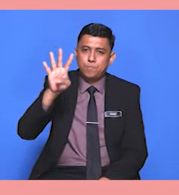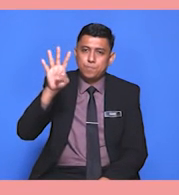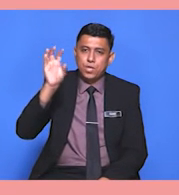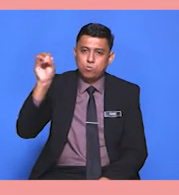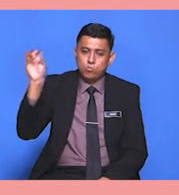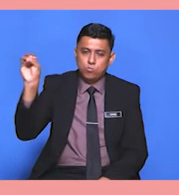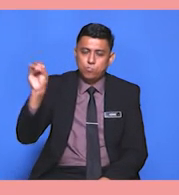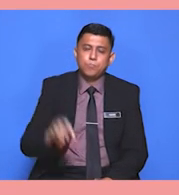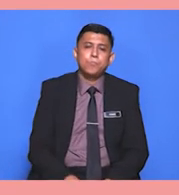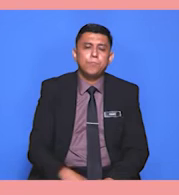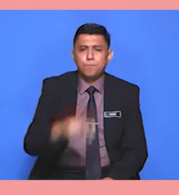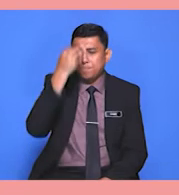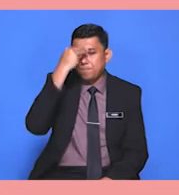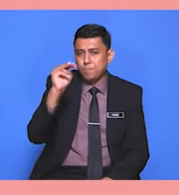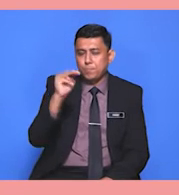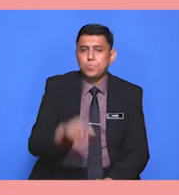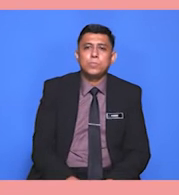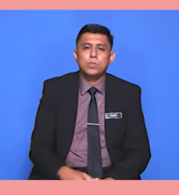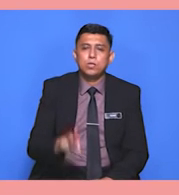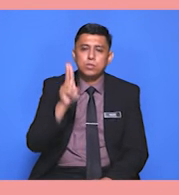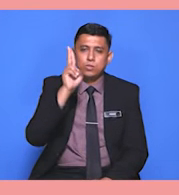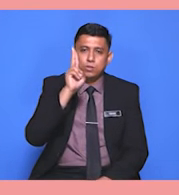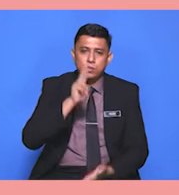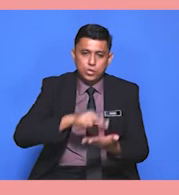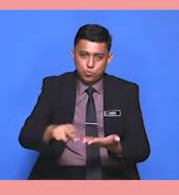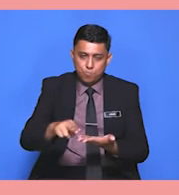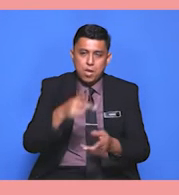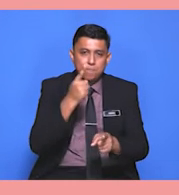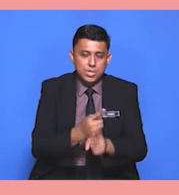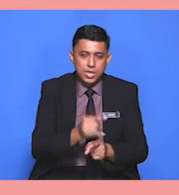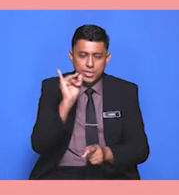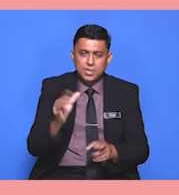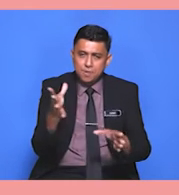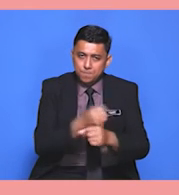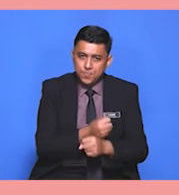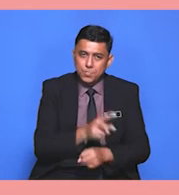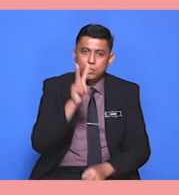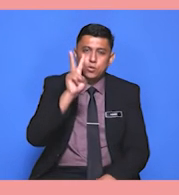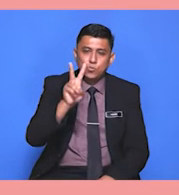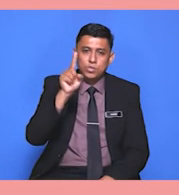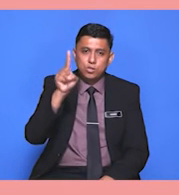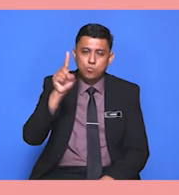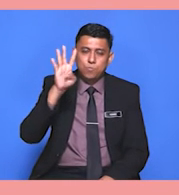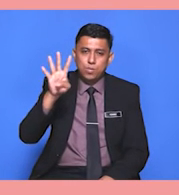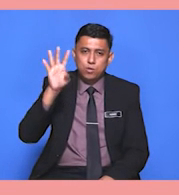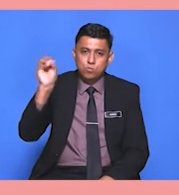2,400. Maka upah benar yang diperolehi ialah